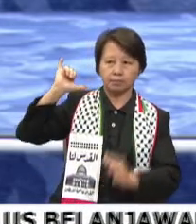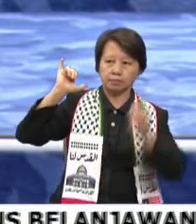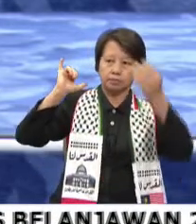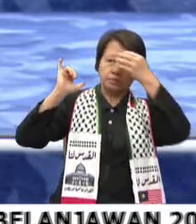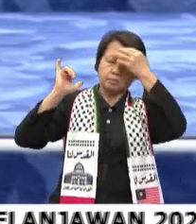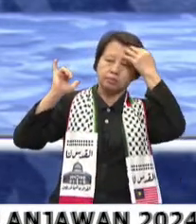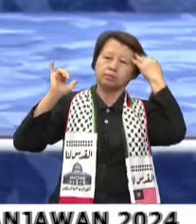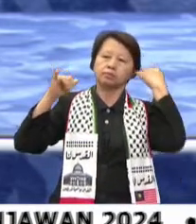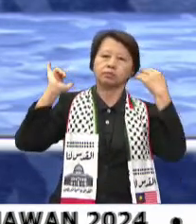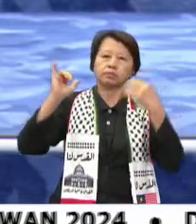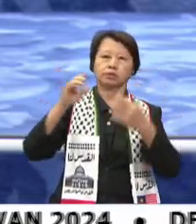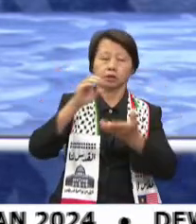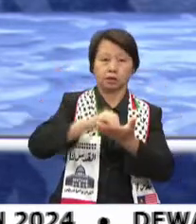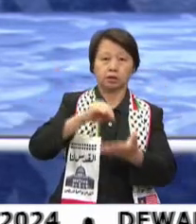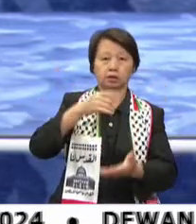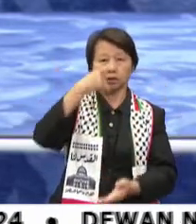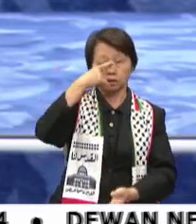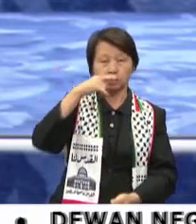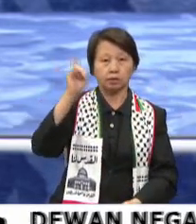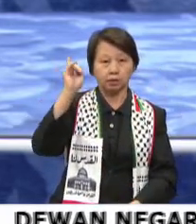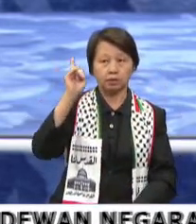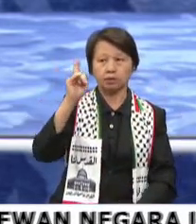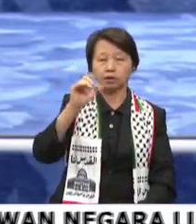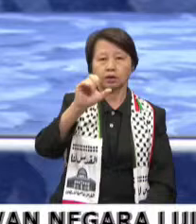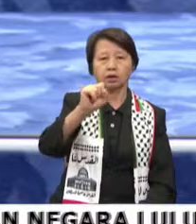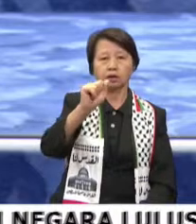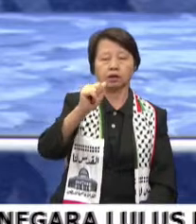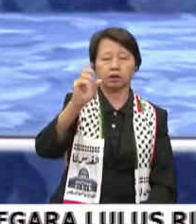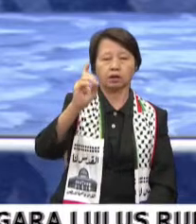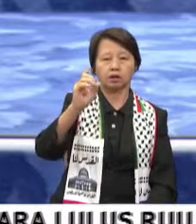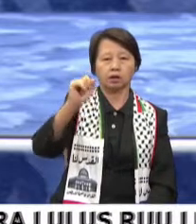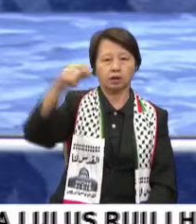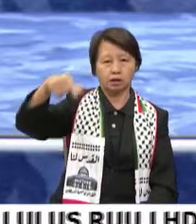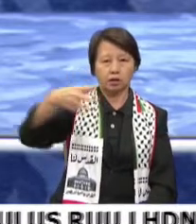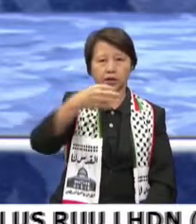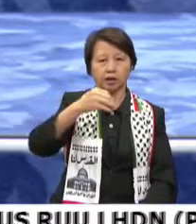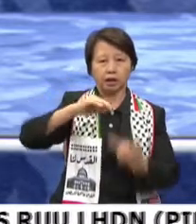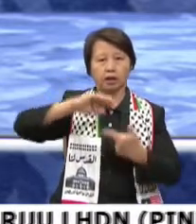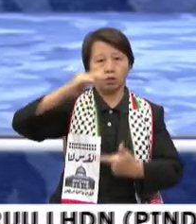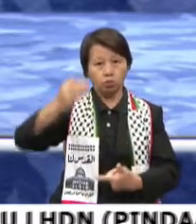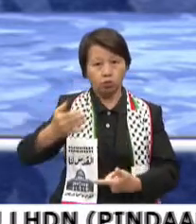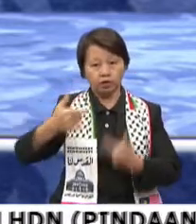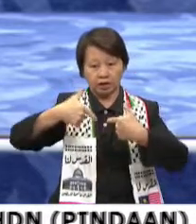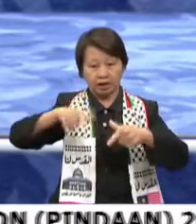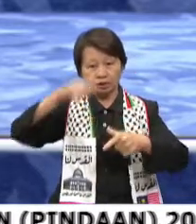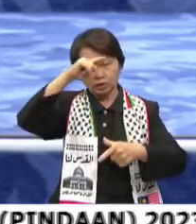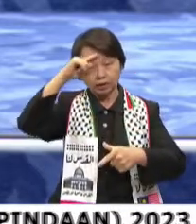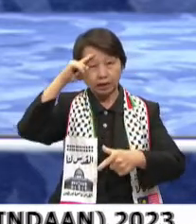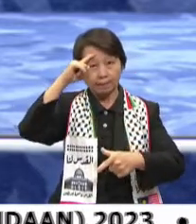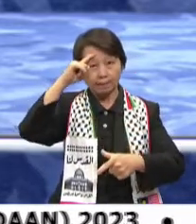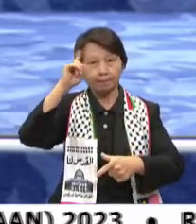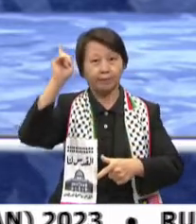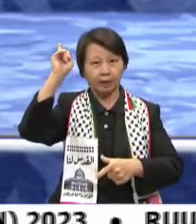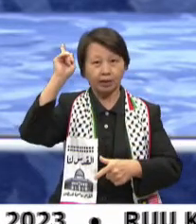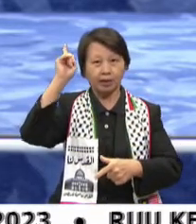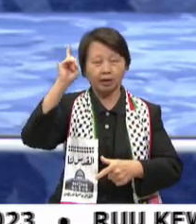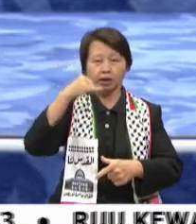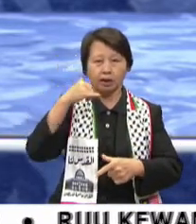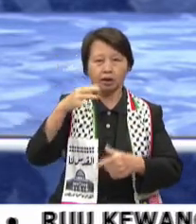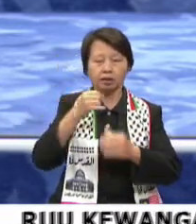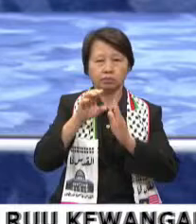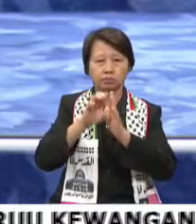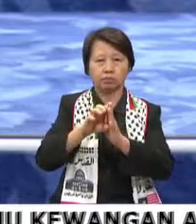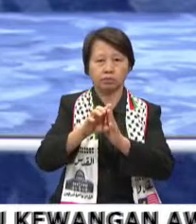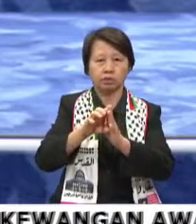di Sado apa sadau dan di Bukit Kayu hitam saya mengambil keputusan yang luar